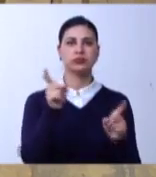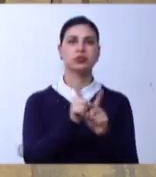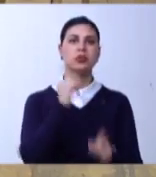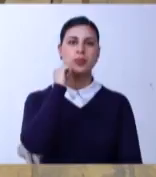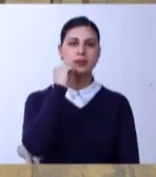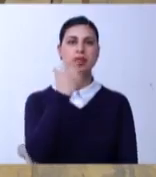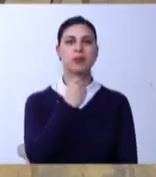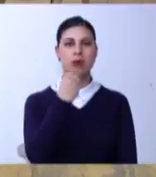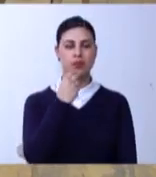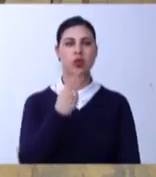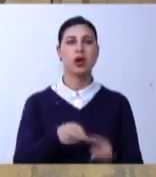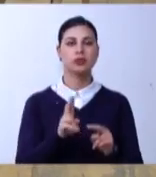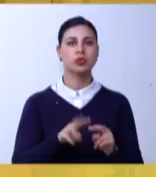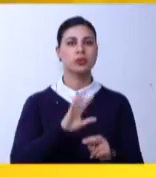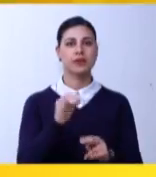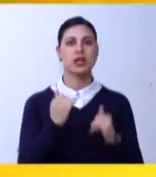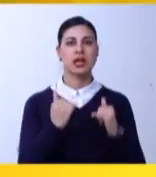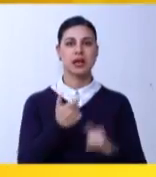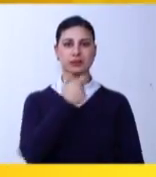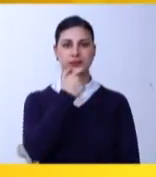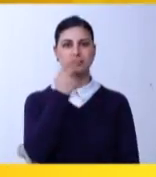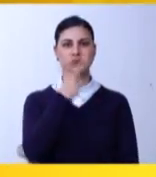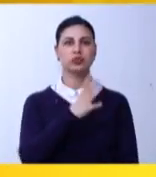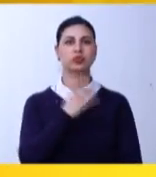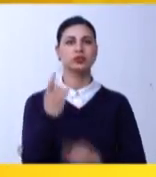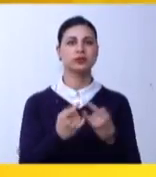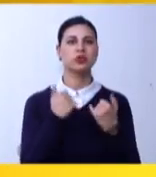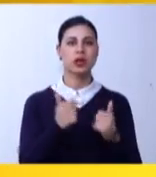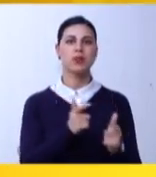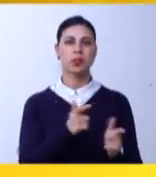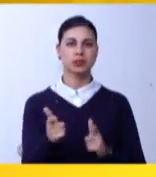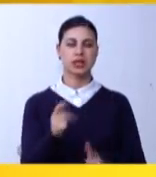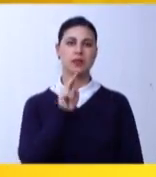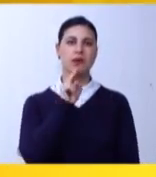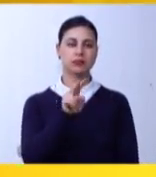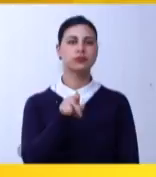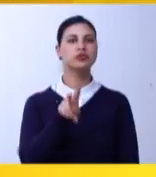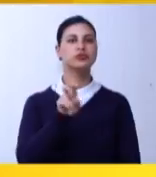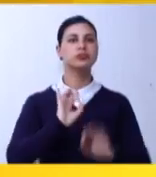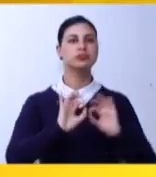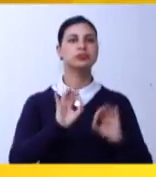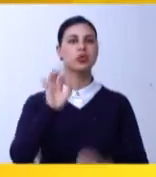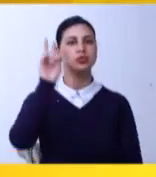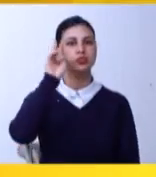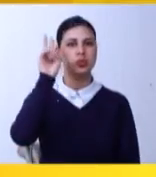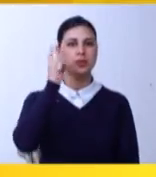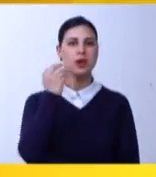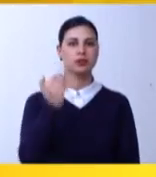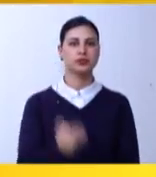და ბაბუებისთვის. ამიტომ ყველანი ახლა კარგად უნდა მოემზადონ იმისათვის, რომ დავიწყოთ საუბარი ტუალეტის